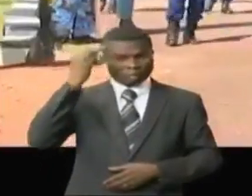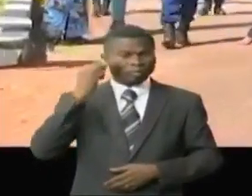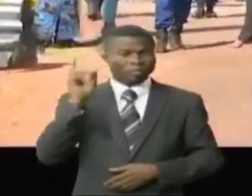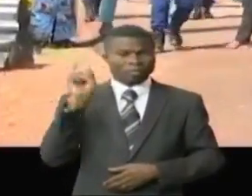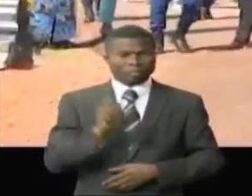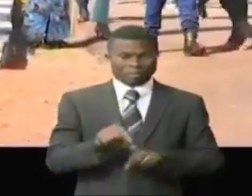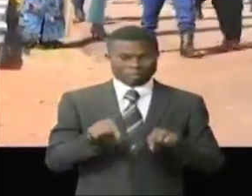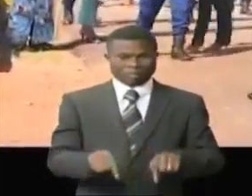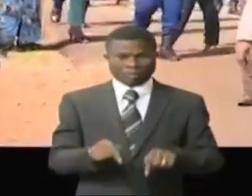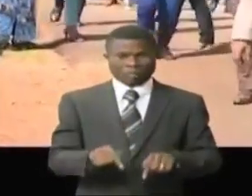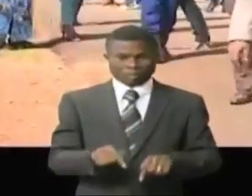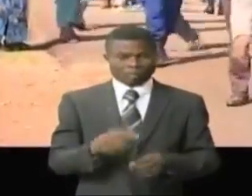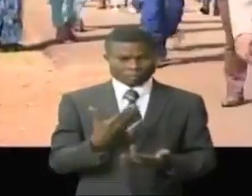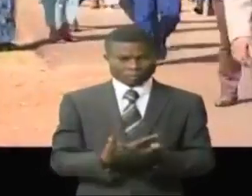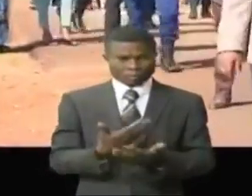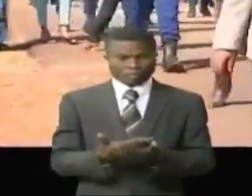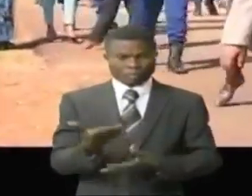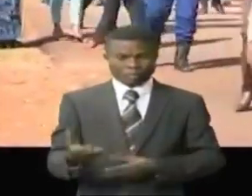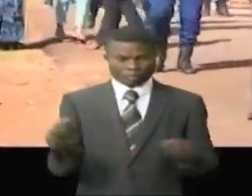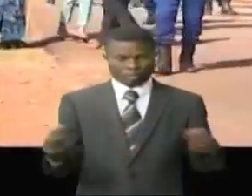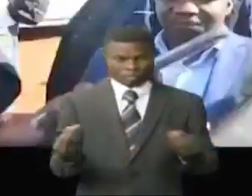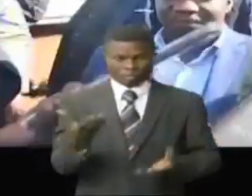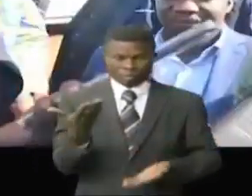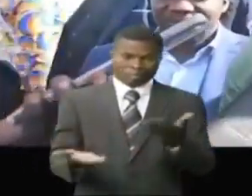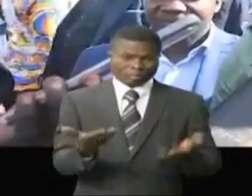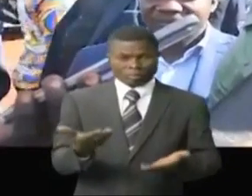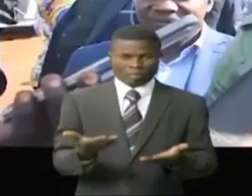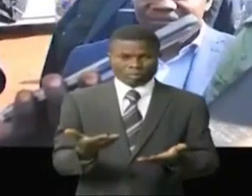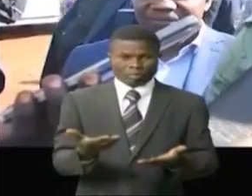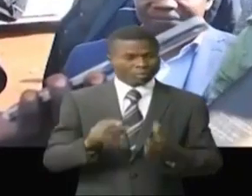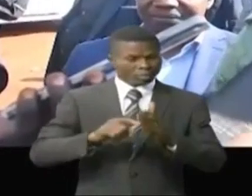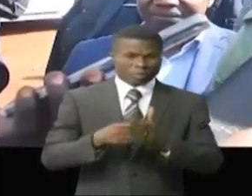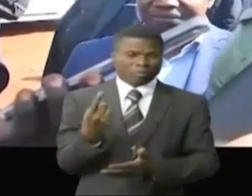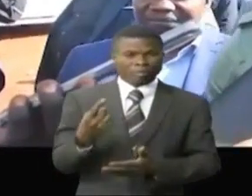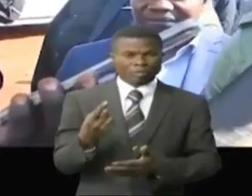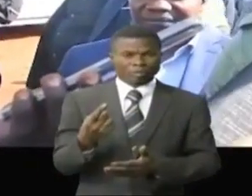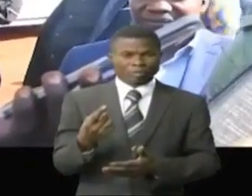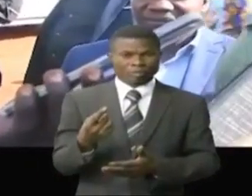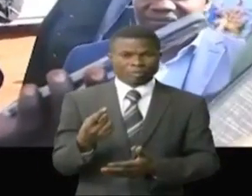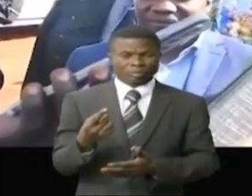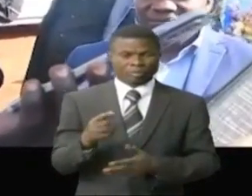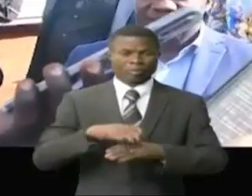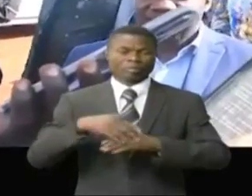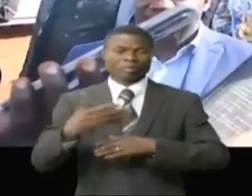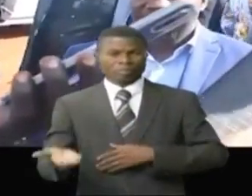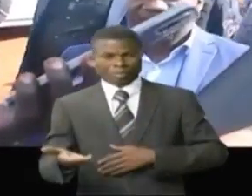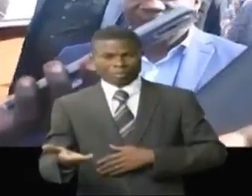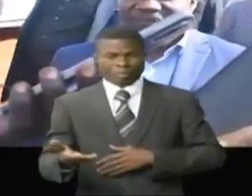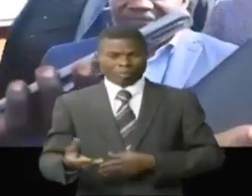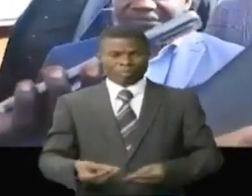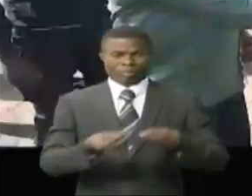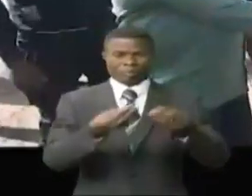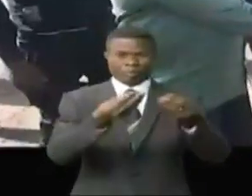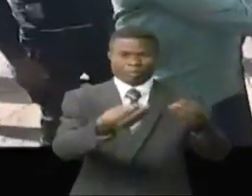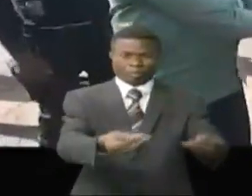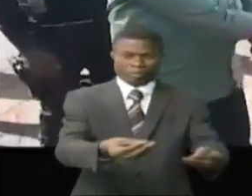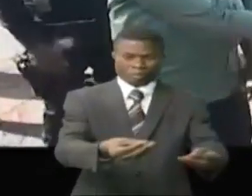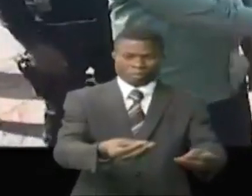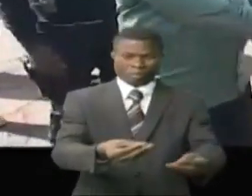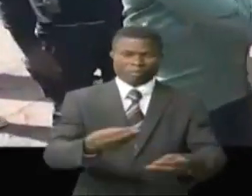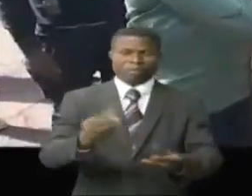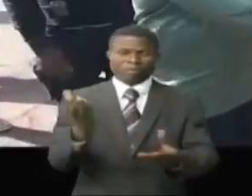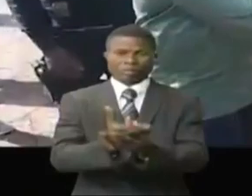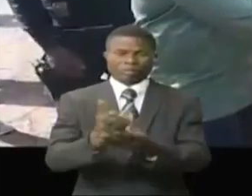ici incessamment. C'est pour que ce soit directement après le dépôt de candidature, chose qui